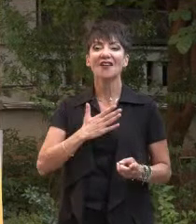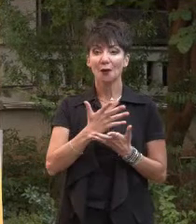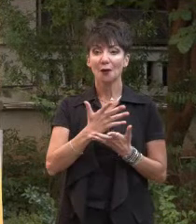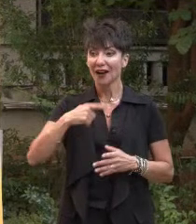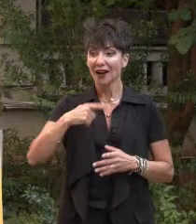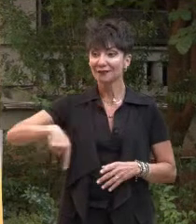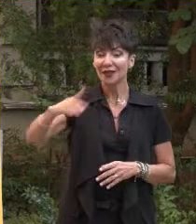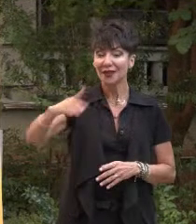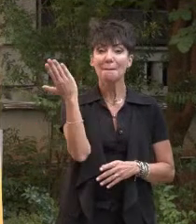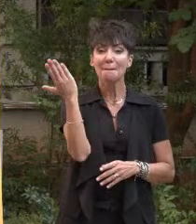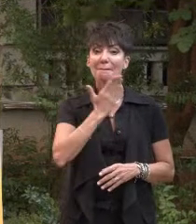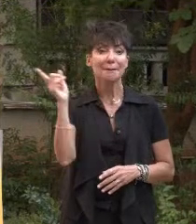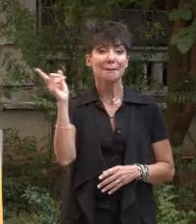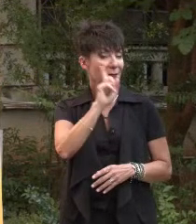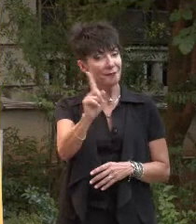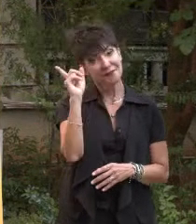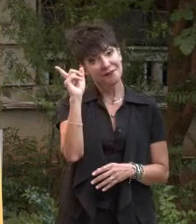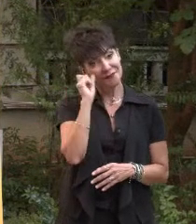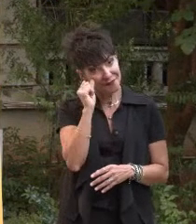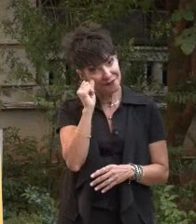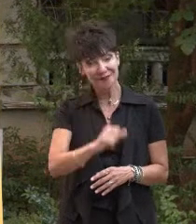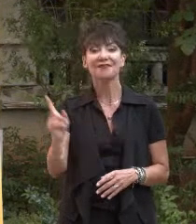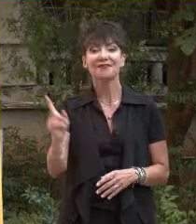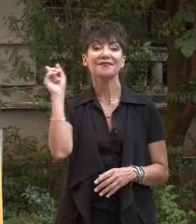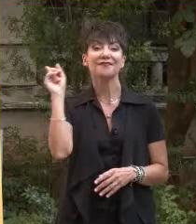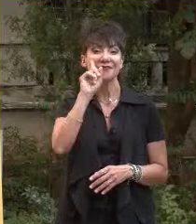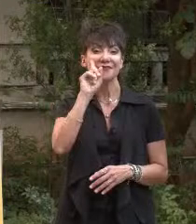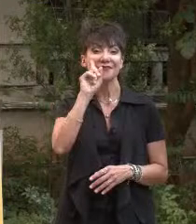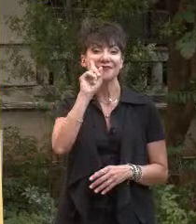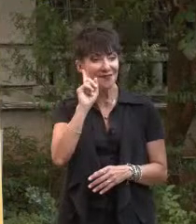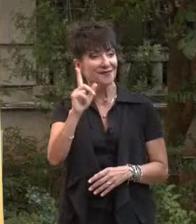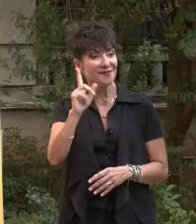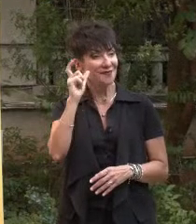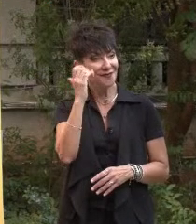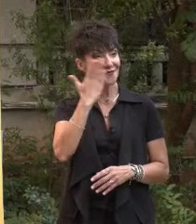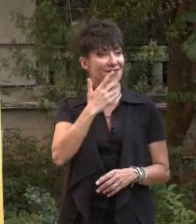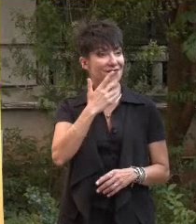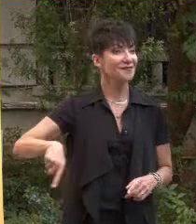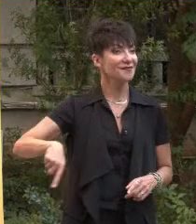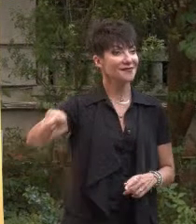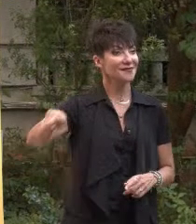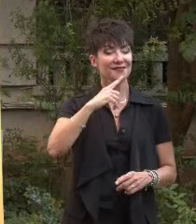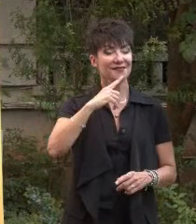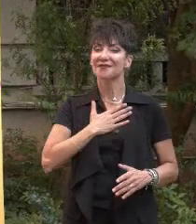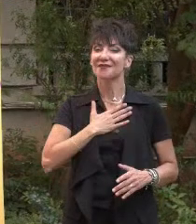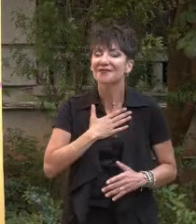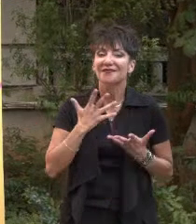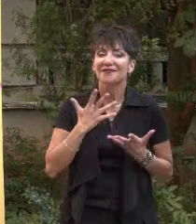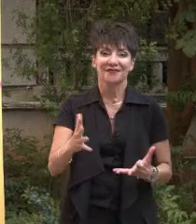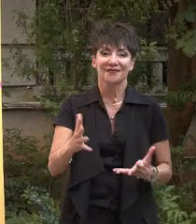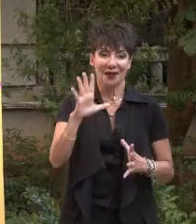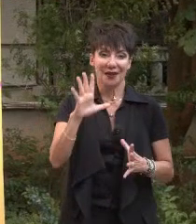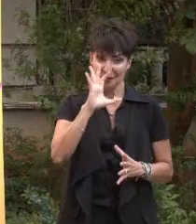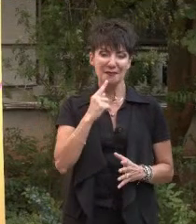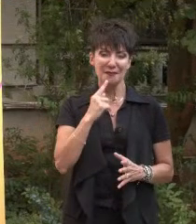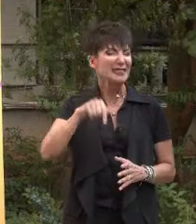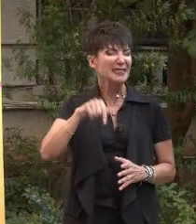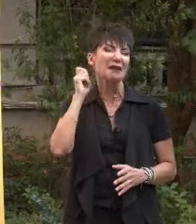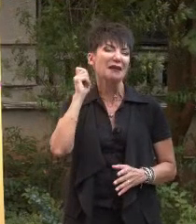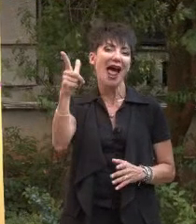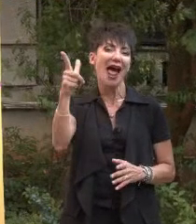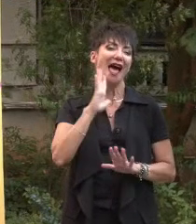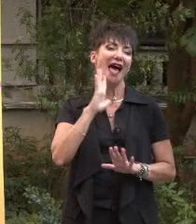τους μαθητές και μαθήτριες, τις μαθήτριες και μαθητές, που σήμερα η λιτή και απέριτη αυτή